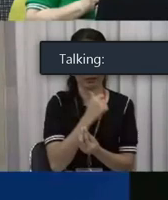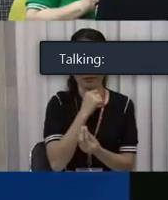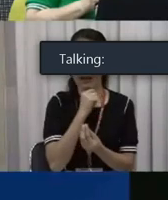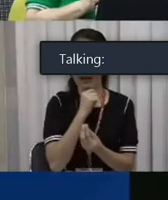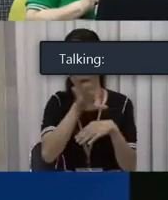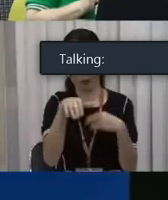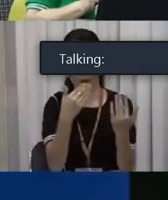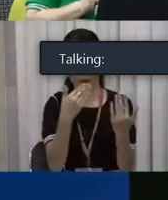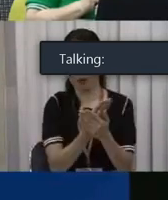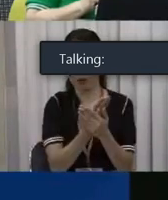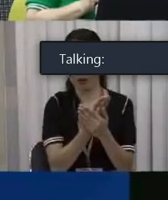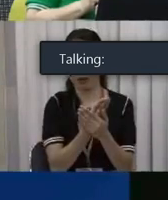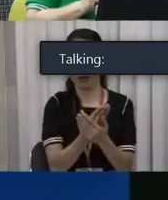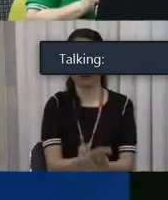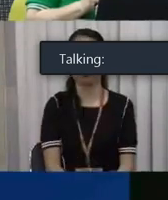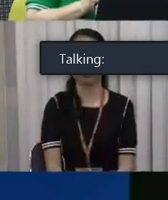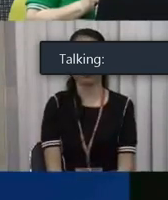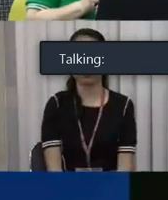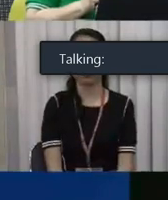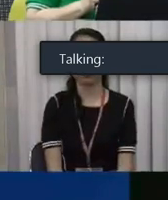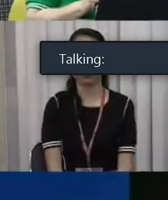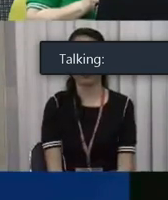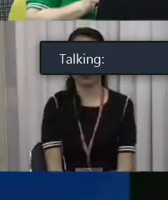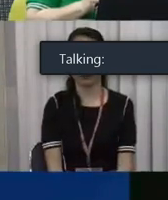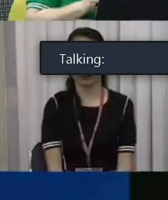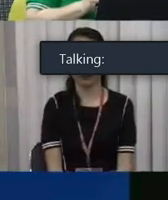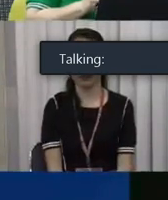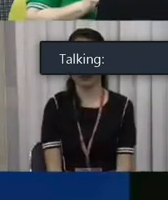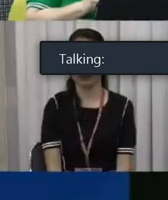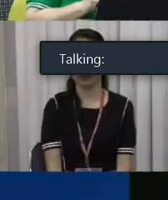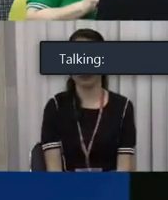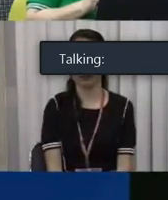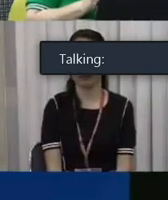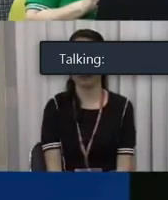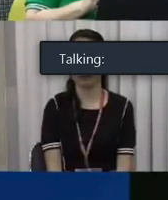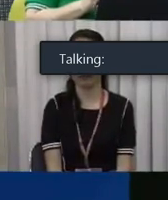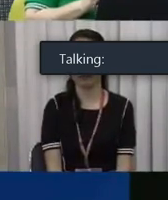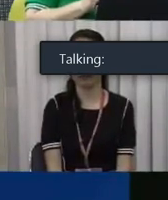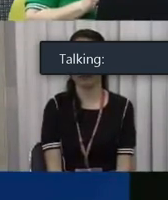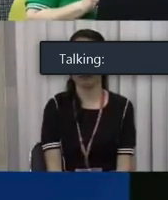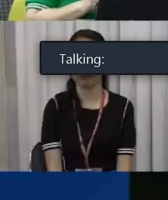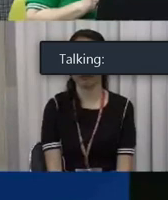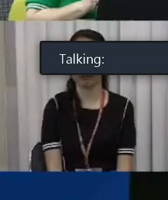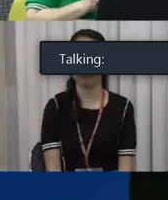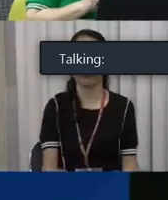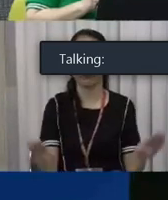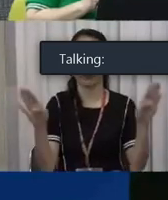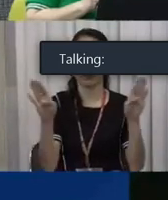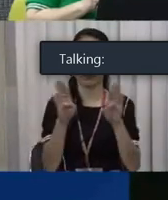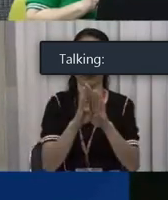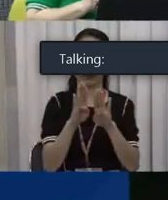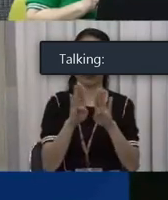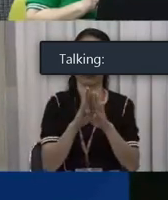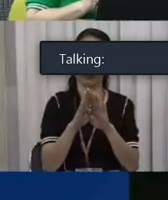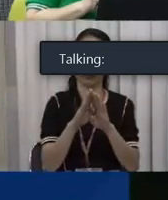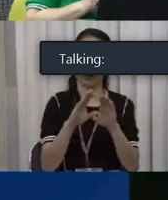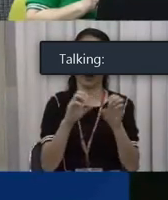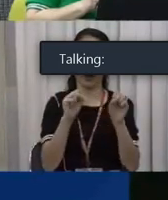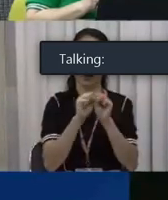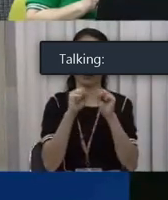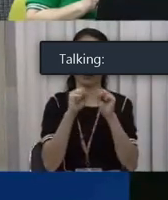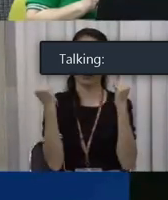sa trabahante, no? Daghan kayong trabahante ang nawad-an og trabaho. Closure and cessation of